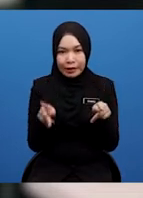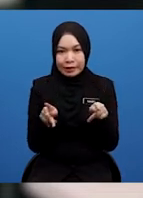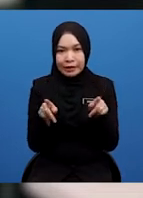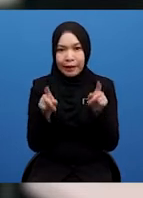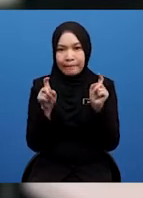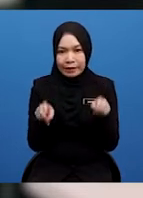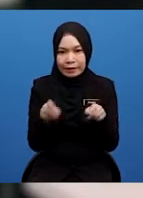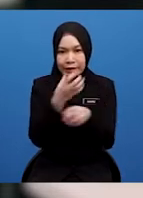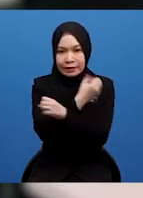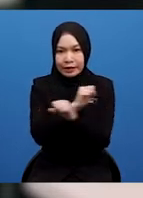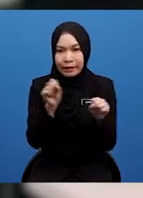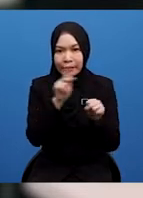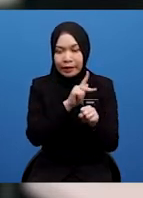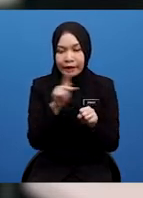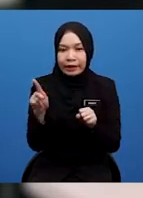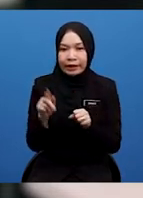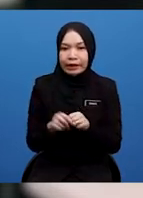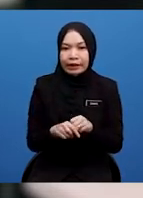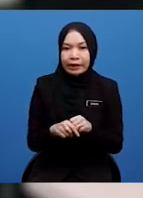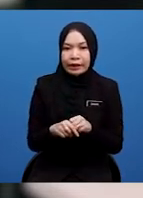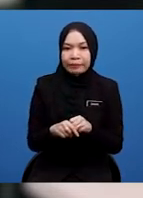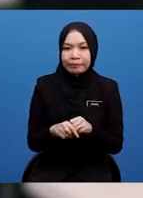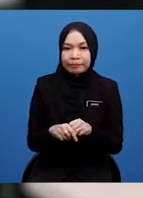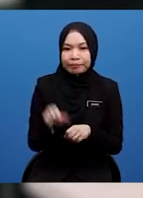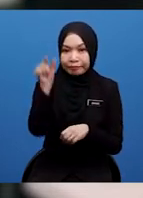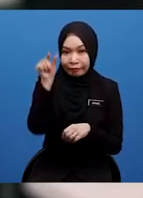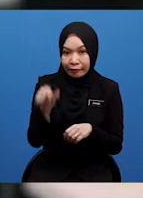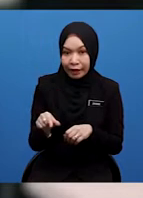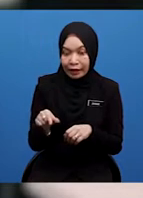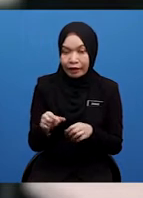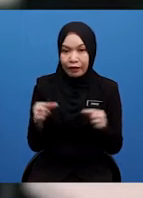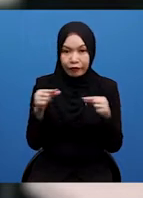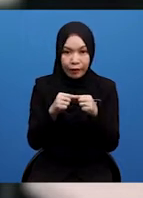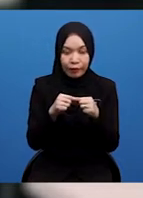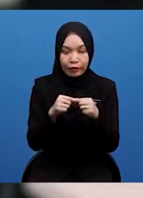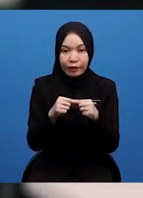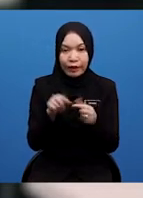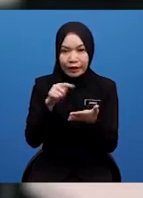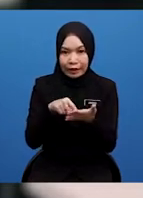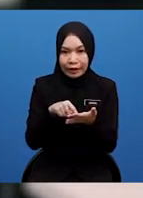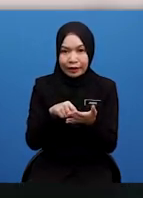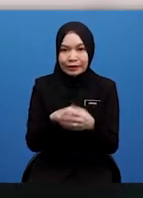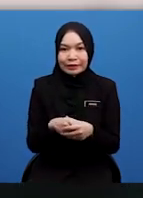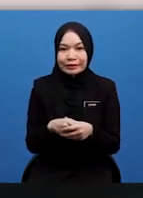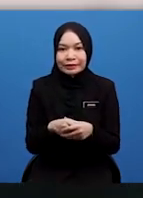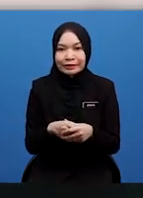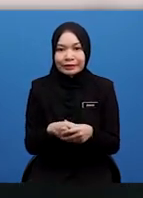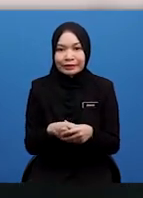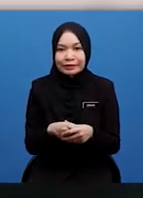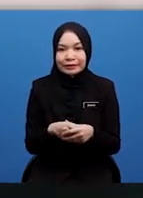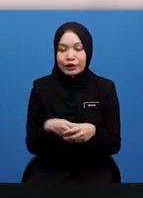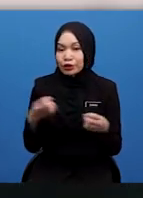Pelajar-pelajar perlu menyiapkan graf gabungan bar compound ini terlebih dahulu.